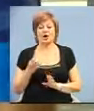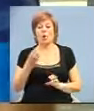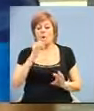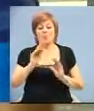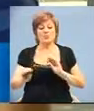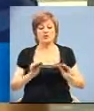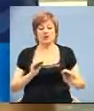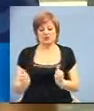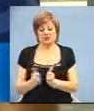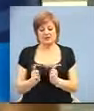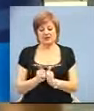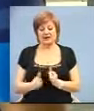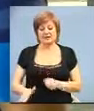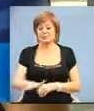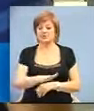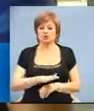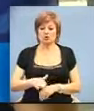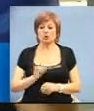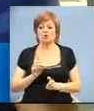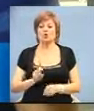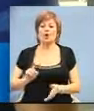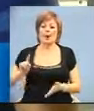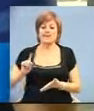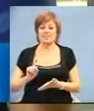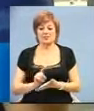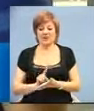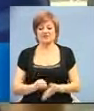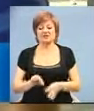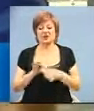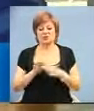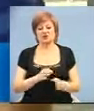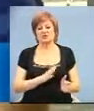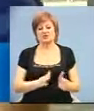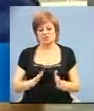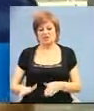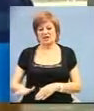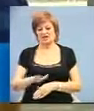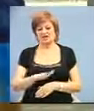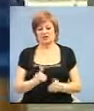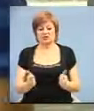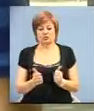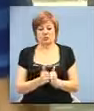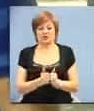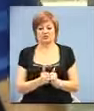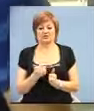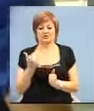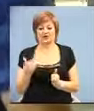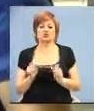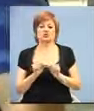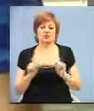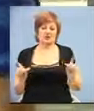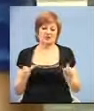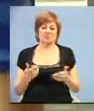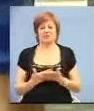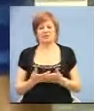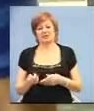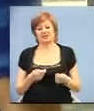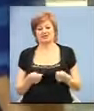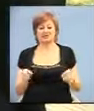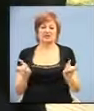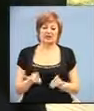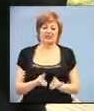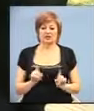благоустройстве прилегающей территории, который обязывает привести в порядок ту территорию, которая прилегает к вашему заведению, магазину, кафе и так